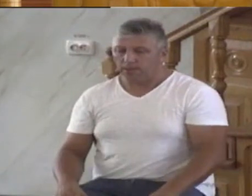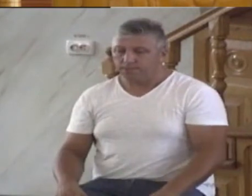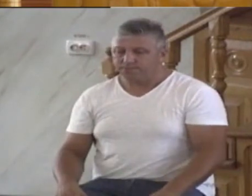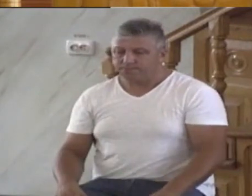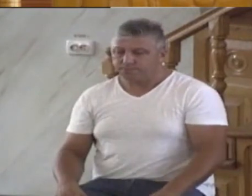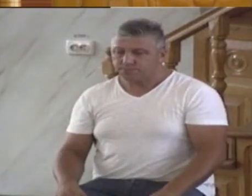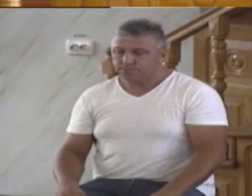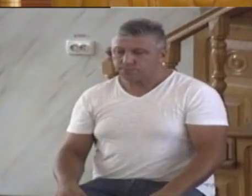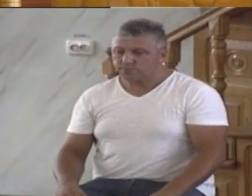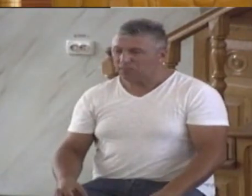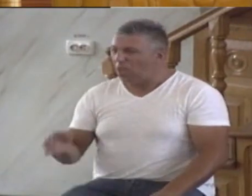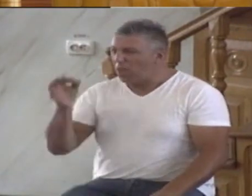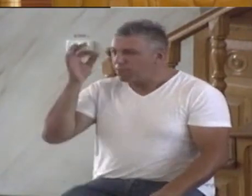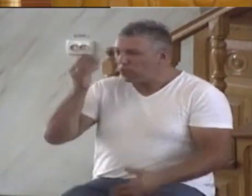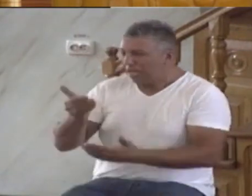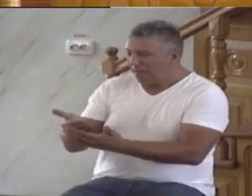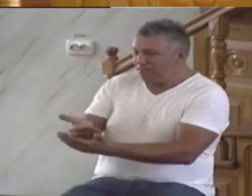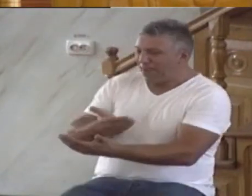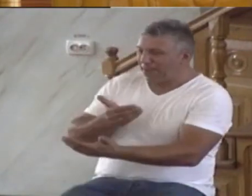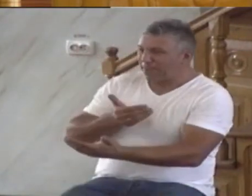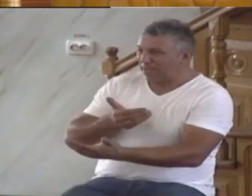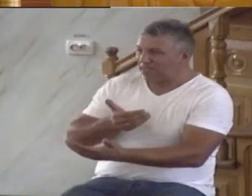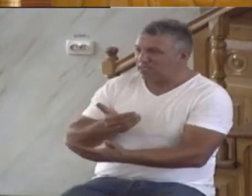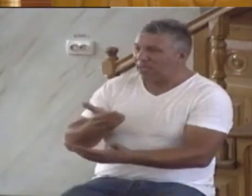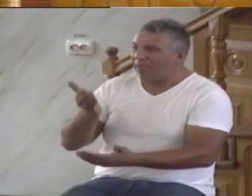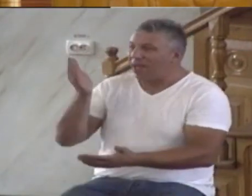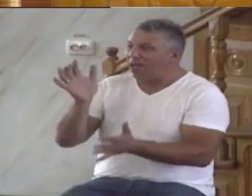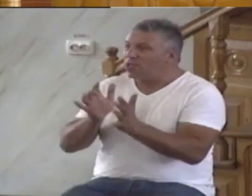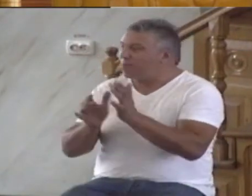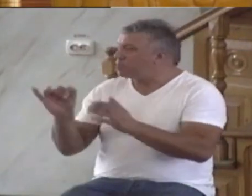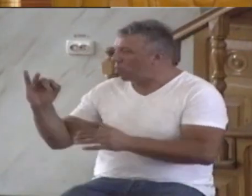и твердо заявил: «Вот Агнец Божий!»